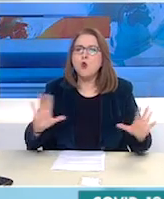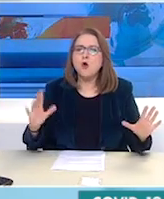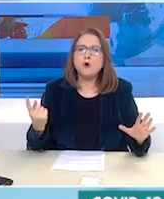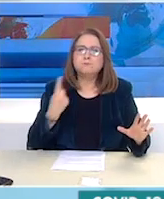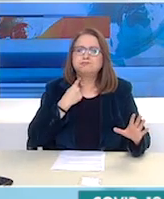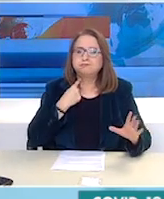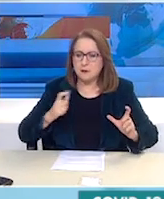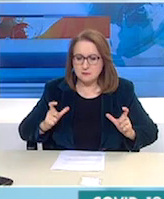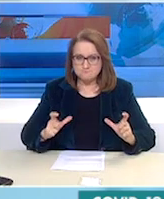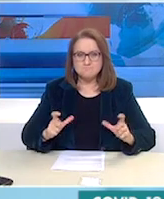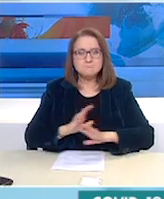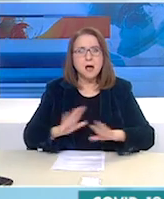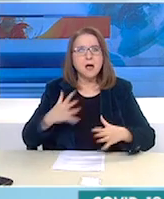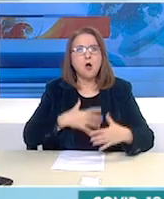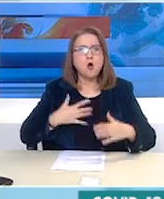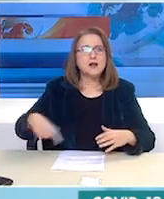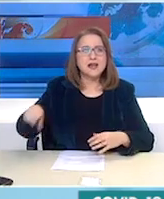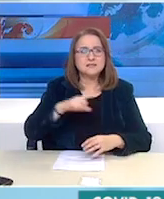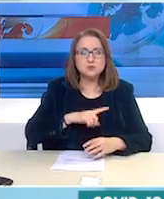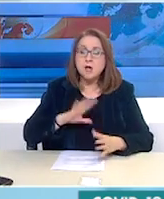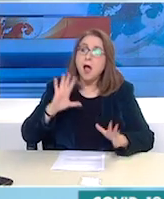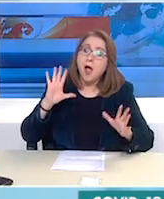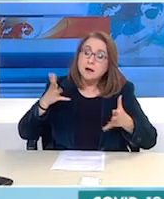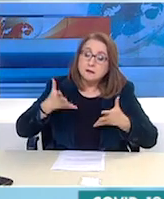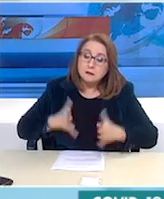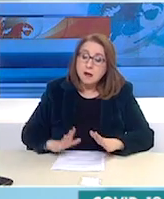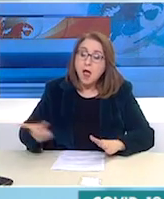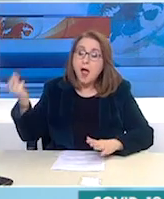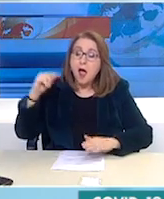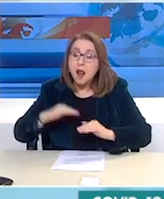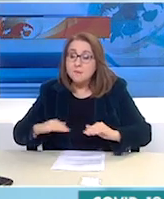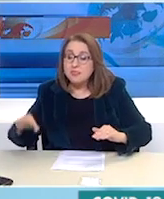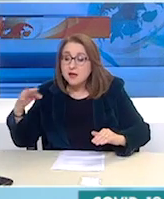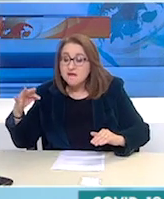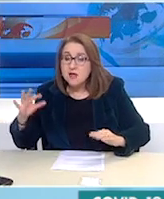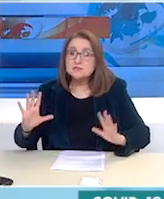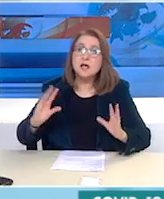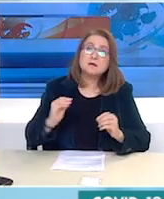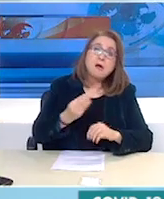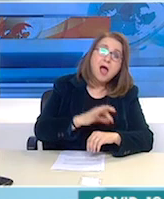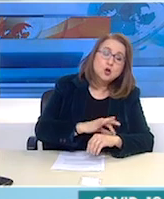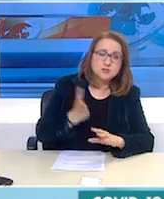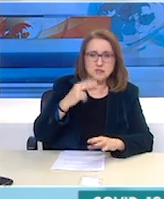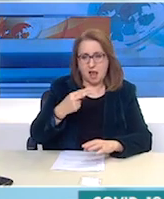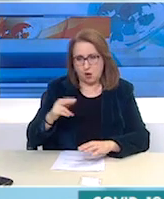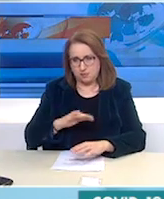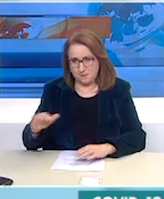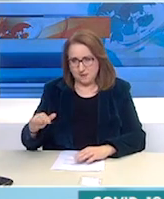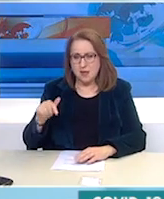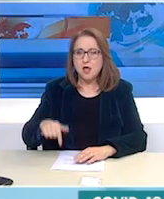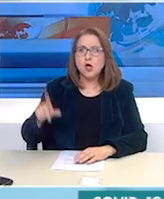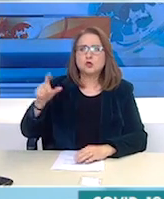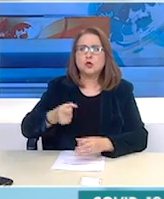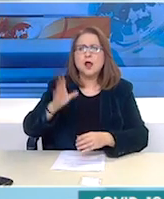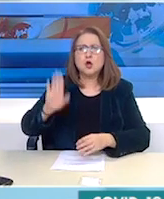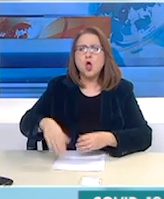Σχετικά με την πιθανότητα επαναλίμωξης, που ίσως διαβάσατε για αυτό το Σαββατοκύριακο και ανακοινώθηκε από το Κέντρο Ελέγχου Λοιμώξεων της Νότιας Κορέας, είχαμε